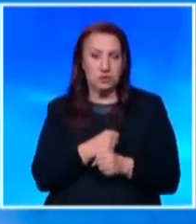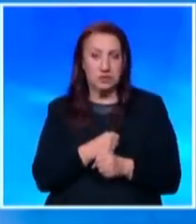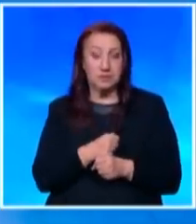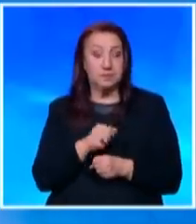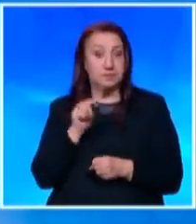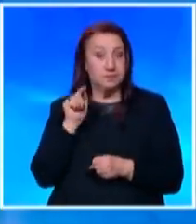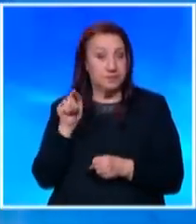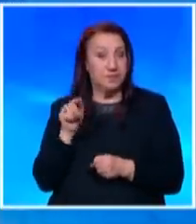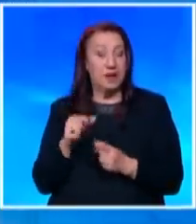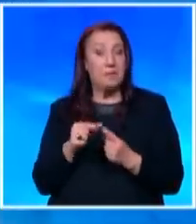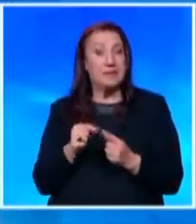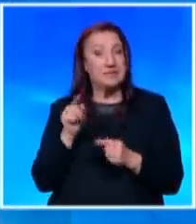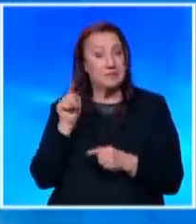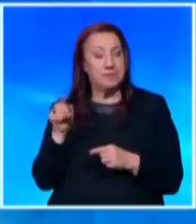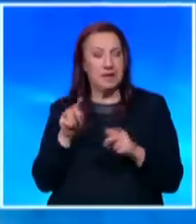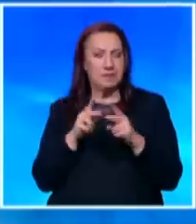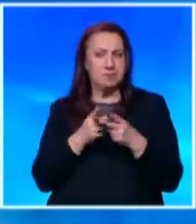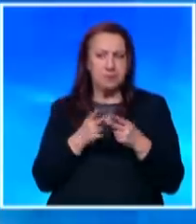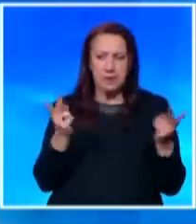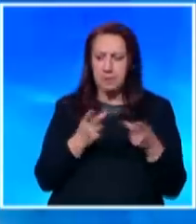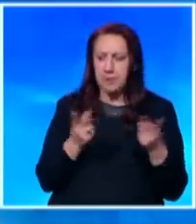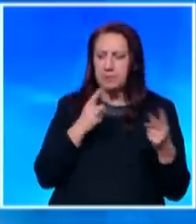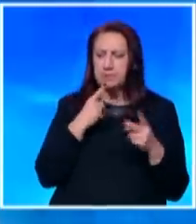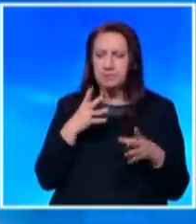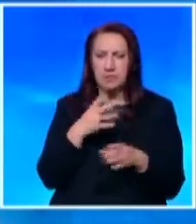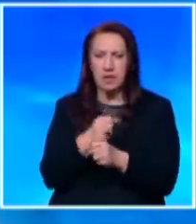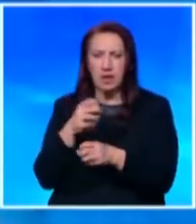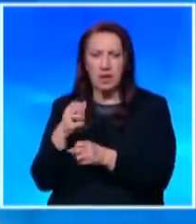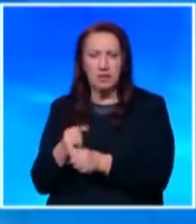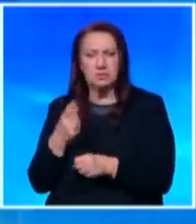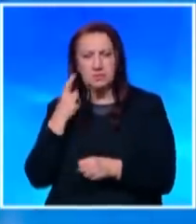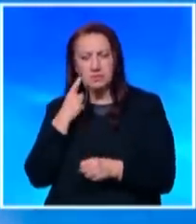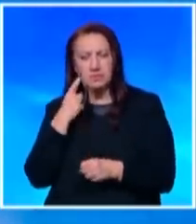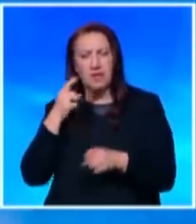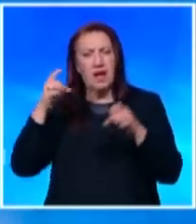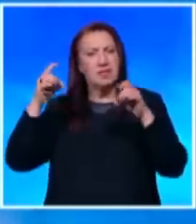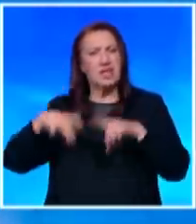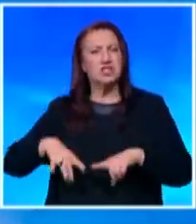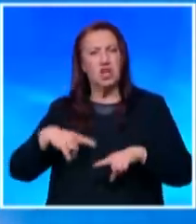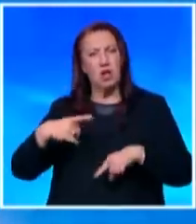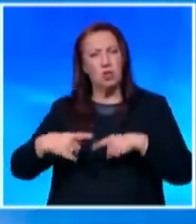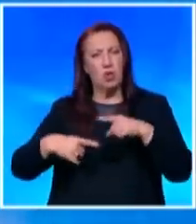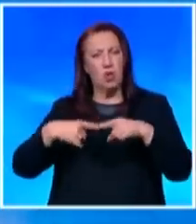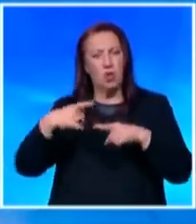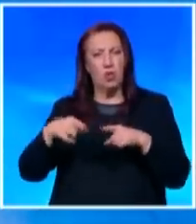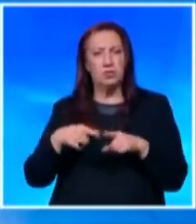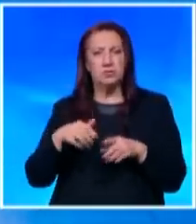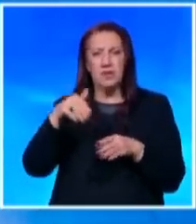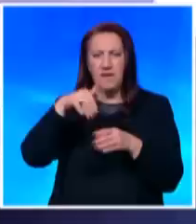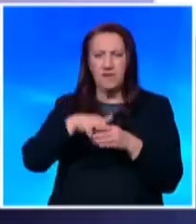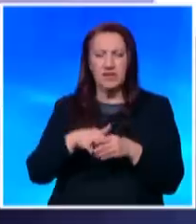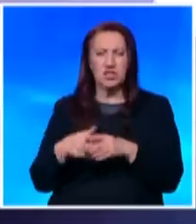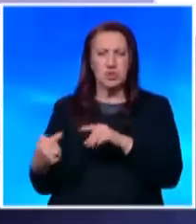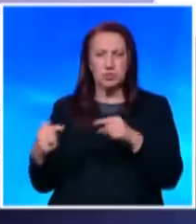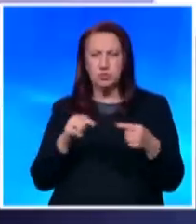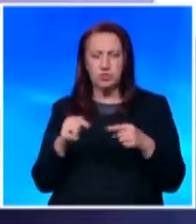разкрити, като започнем генезиса на тези вътрешни противоречия в прокуратура,